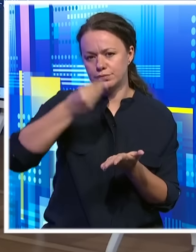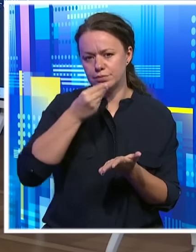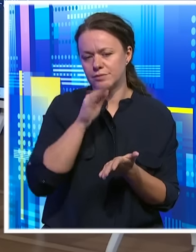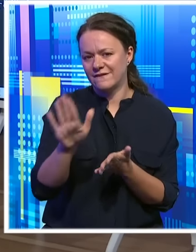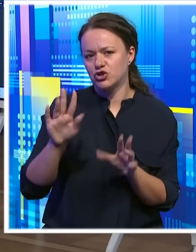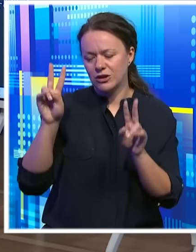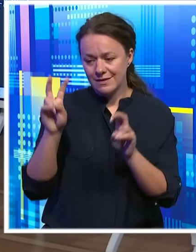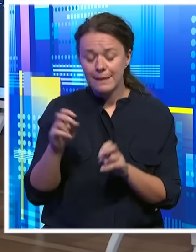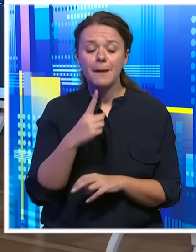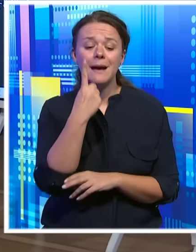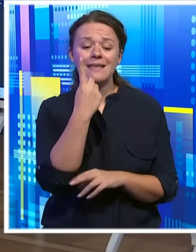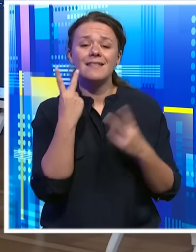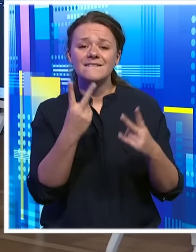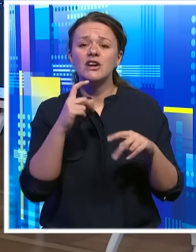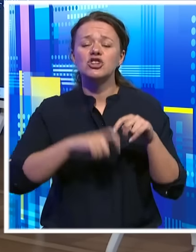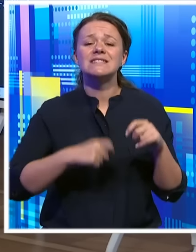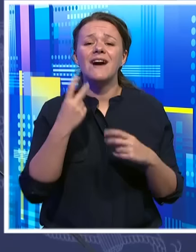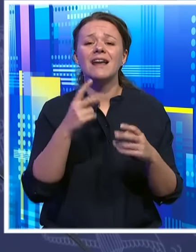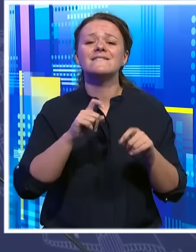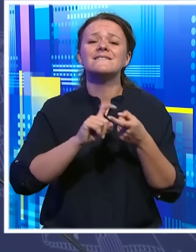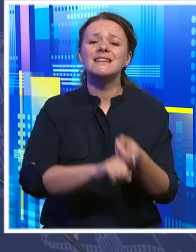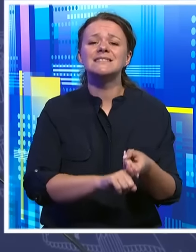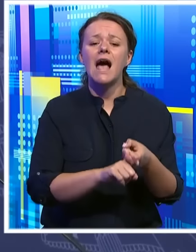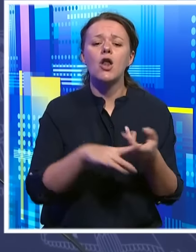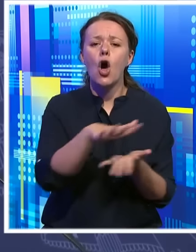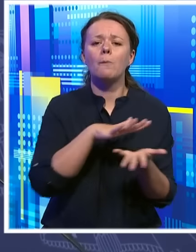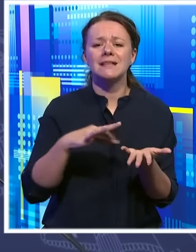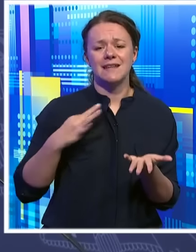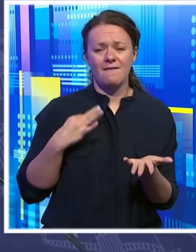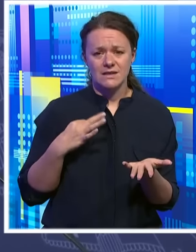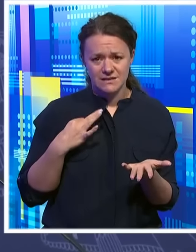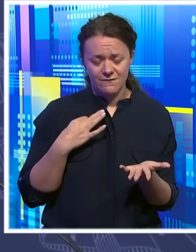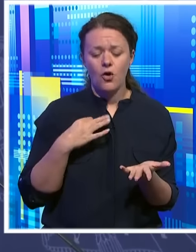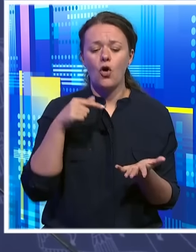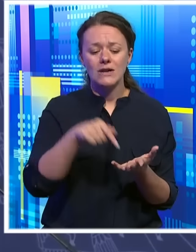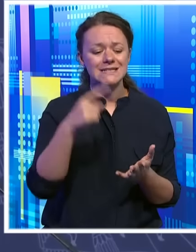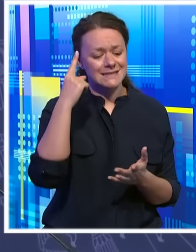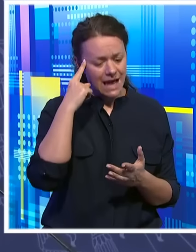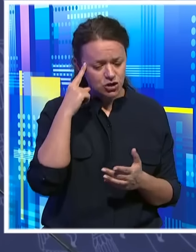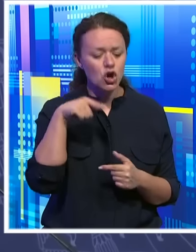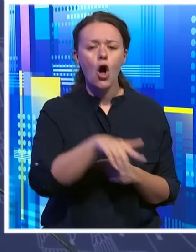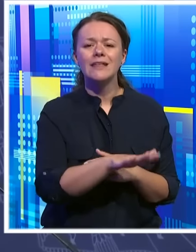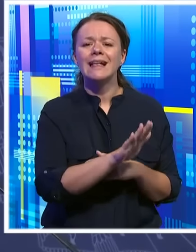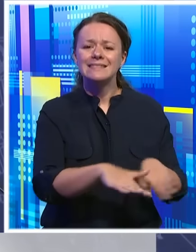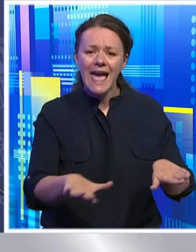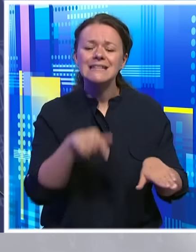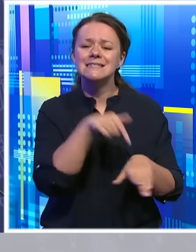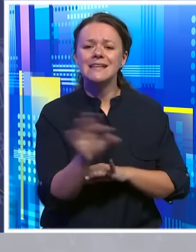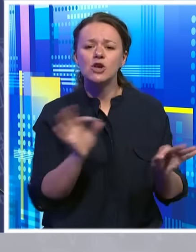Ima jedna važna stvar vezana za zdravstvo, to je da obezbedimo od malih nogu zdrave obroke za našu